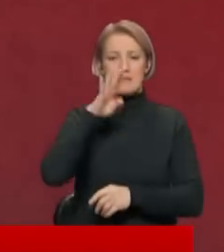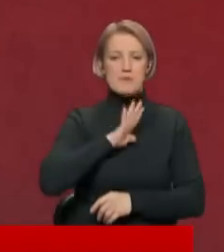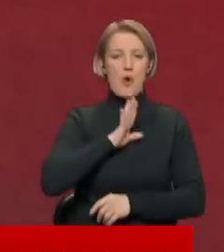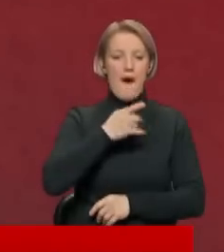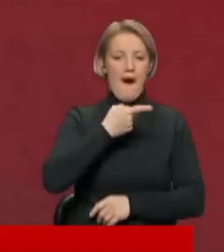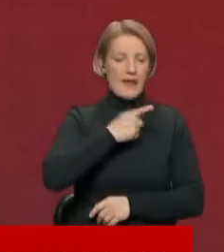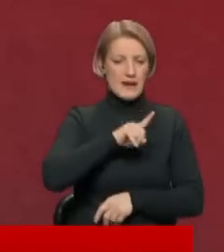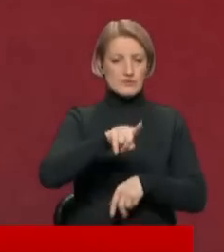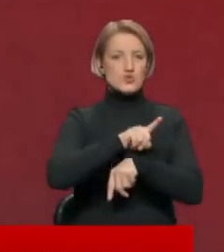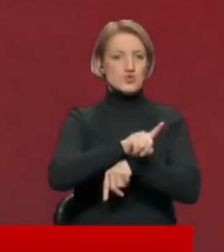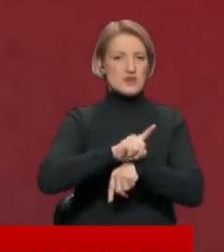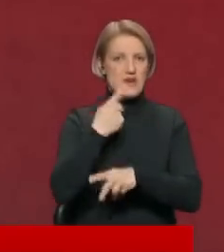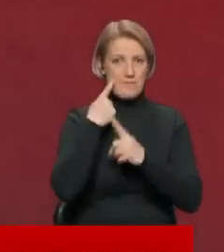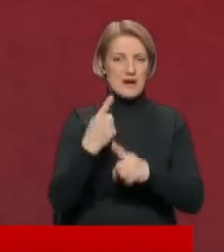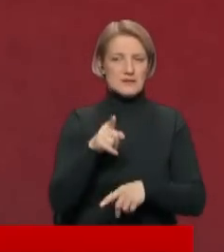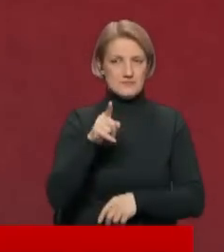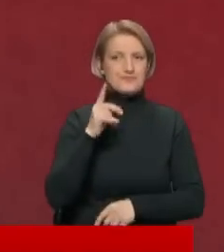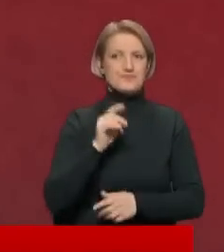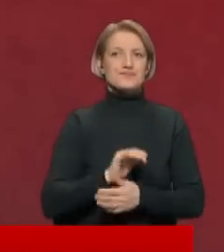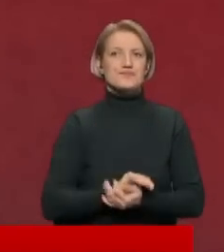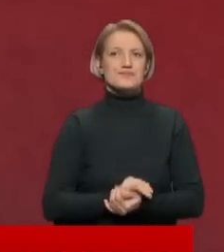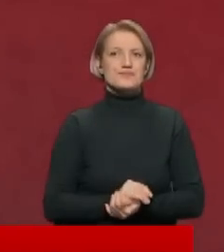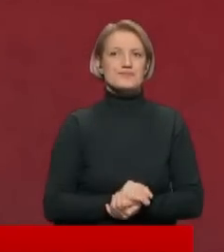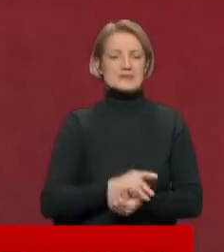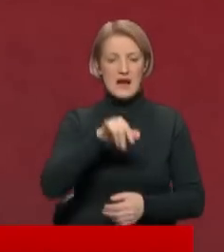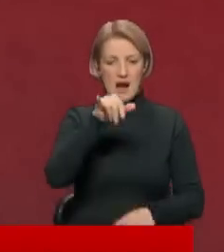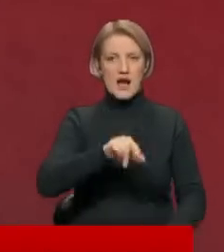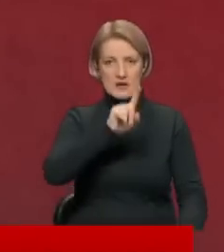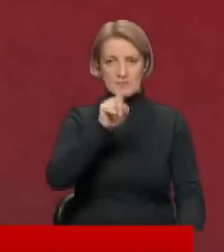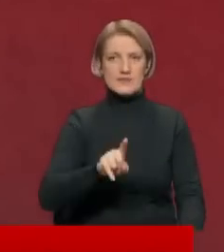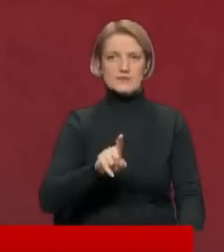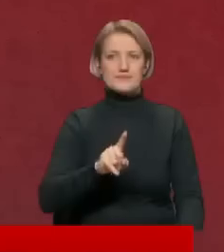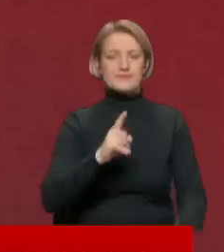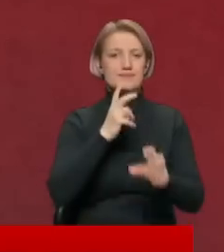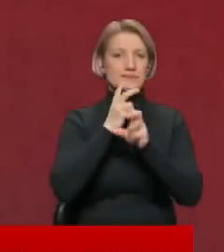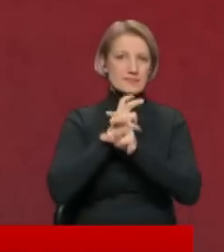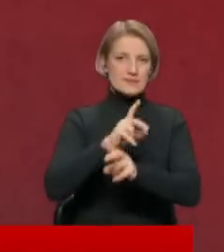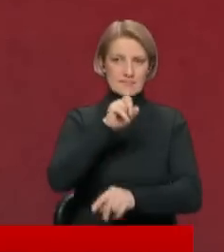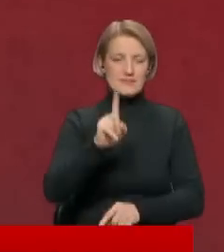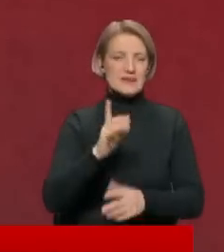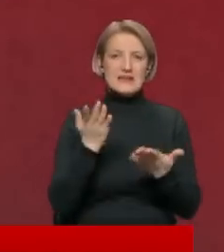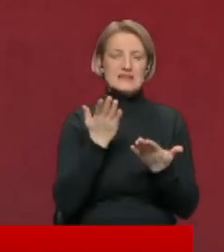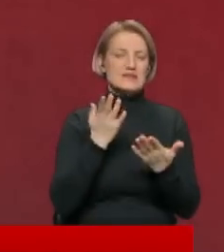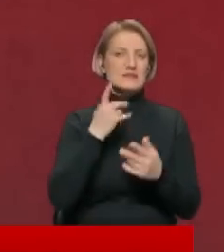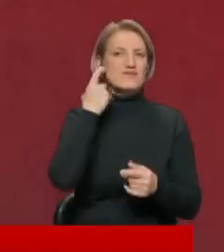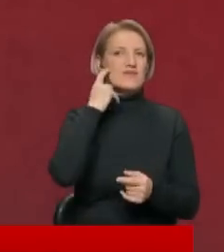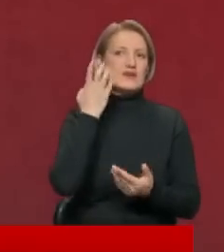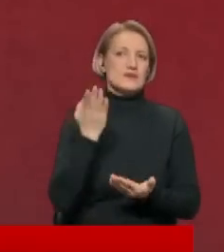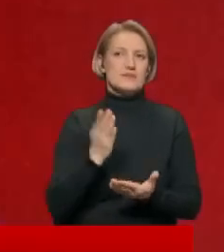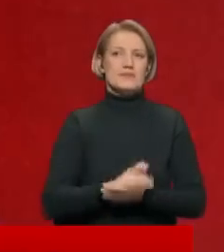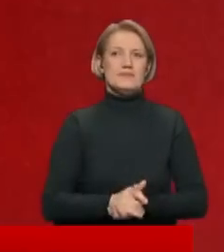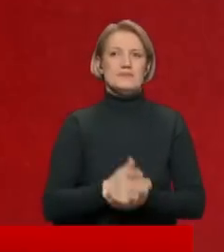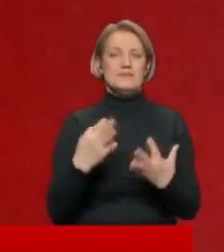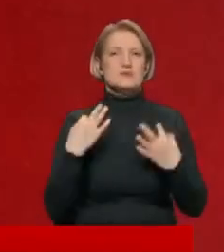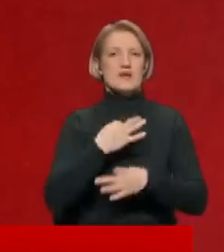adaylığı bu sürece baktığınızda Siz bu sürece okuduğunuzda hak mıdır risk midir nasıl ele alırsınız